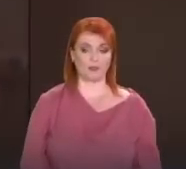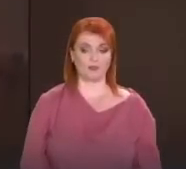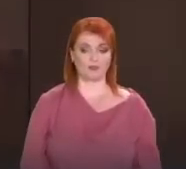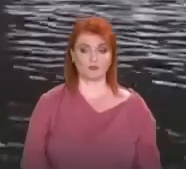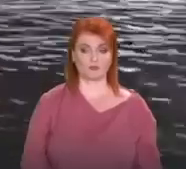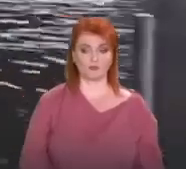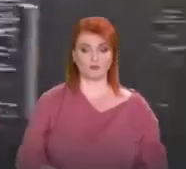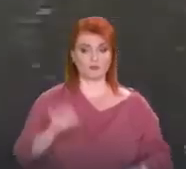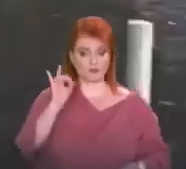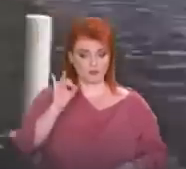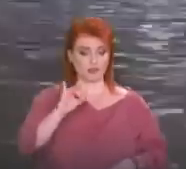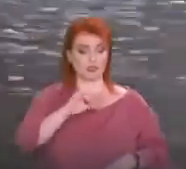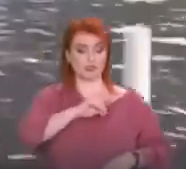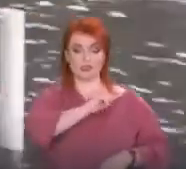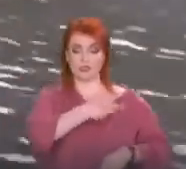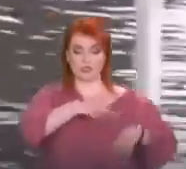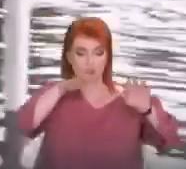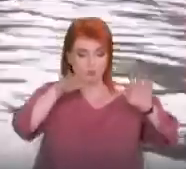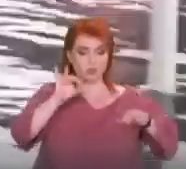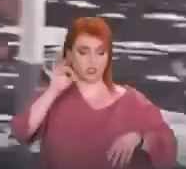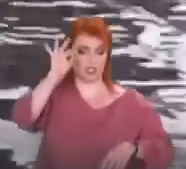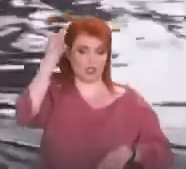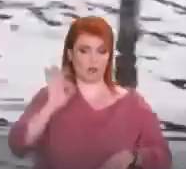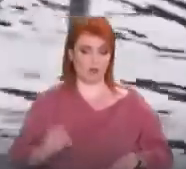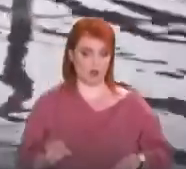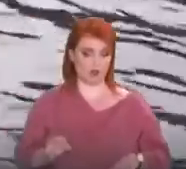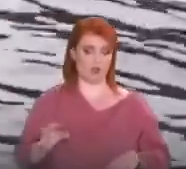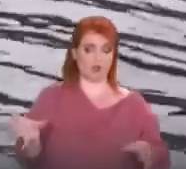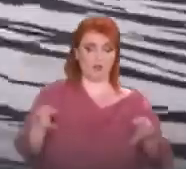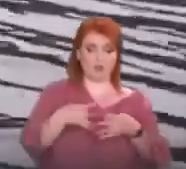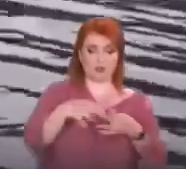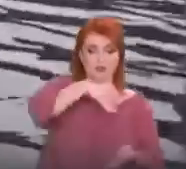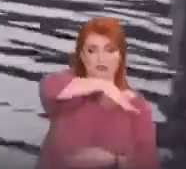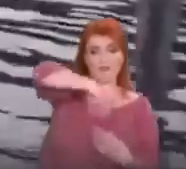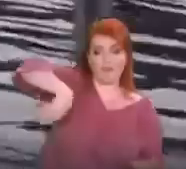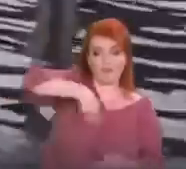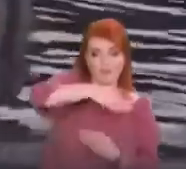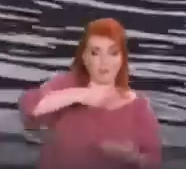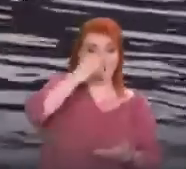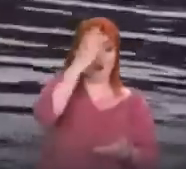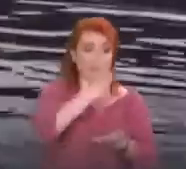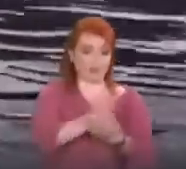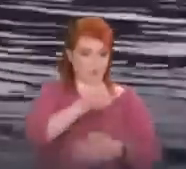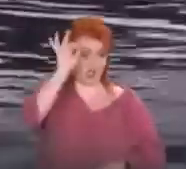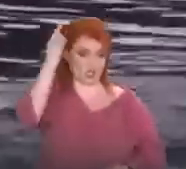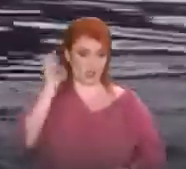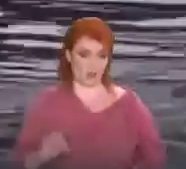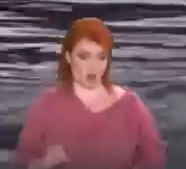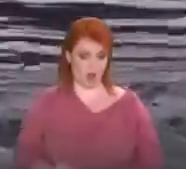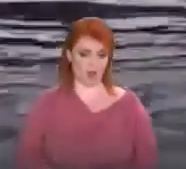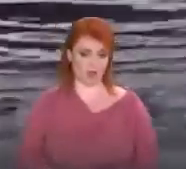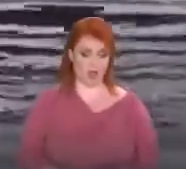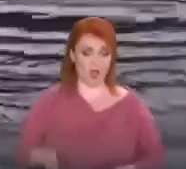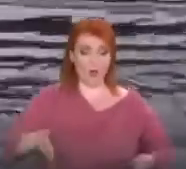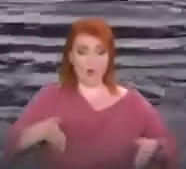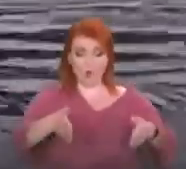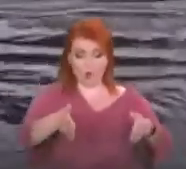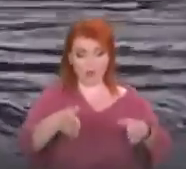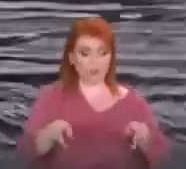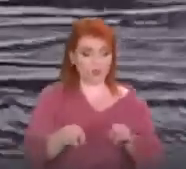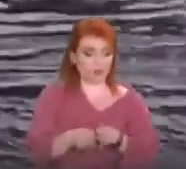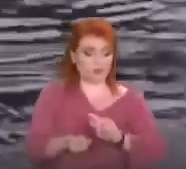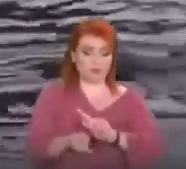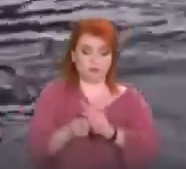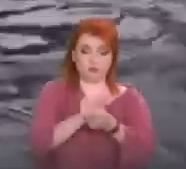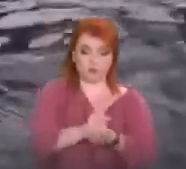A plouat cu găleata și în Germania. O furtună violentă s-a abătut asupra Berlinului. Străzile au fost inundate, iar unul dintre cele două